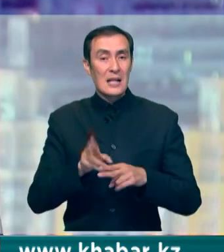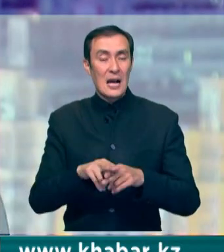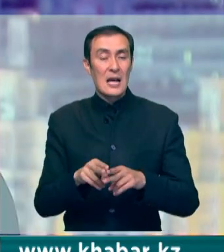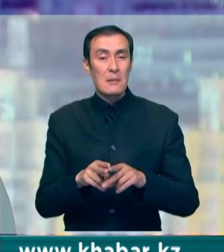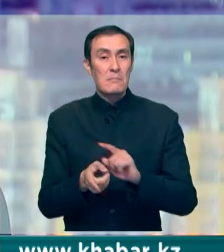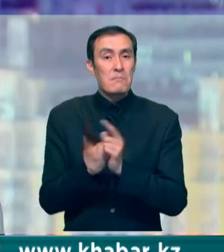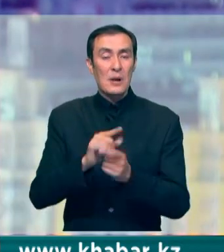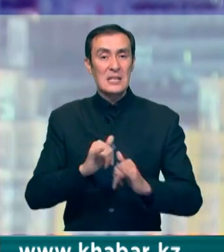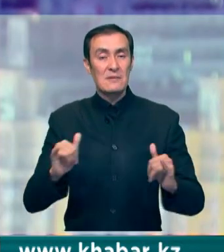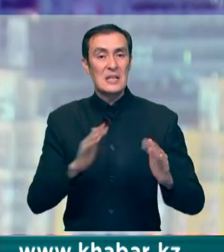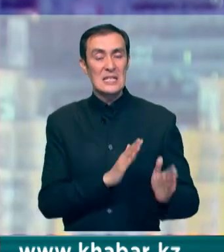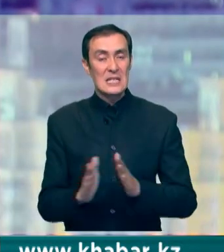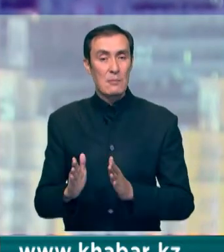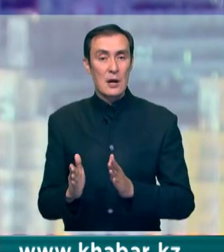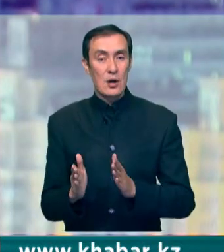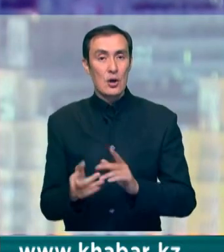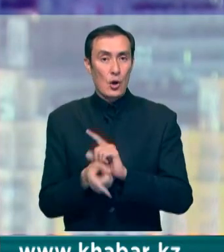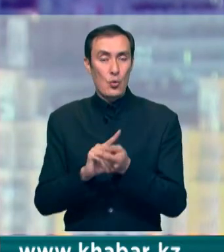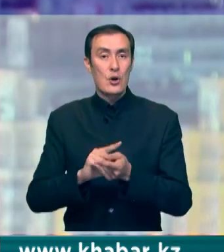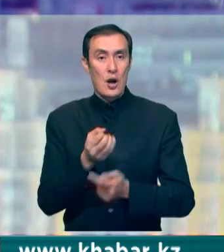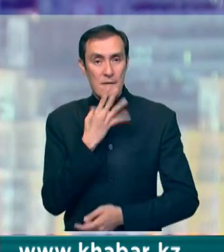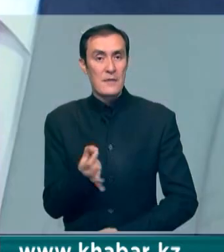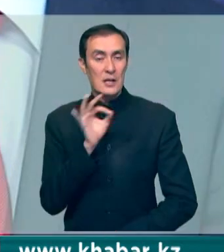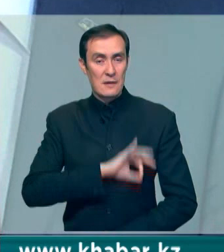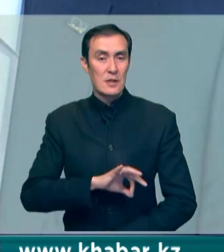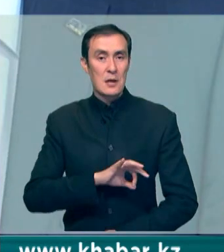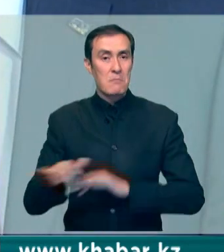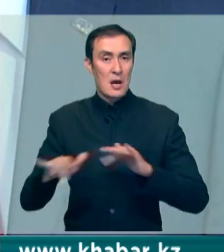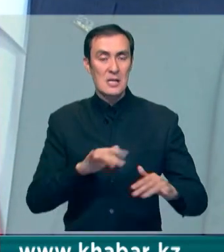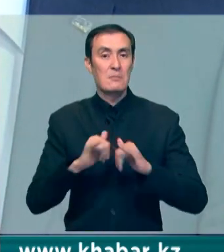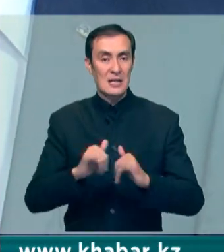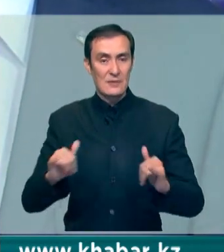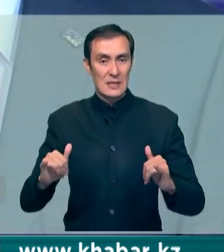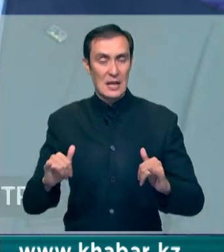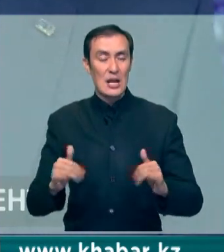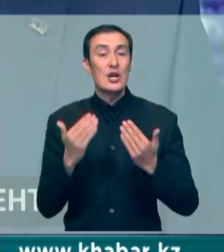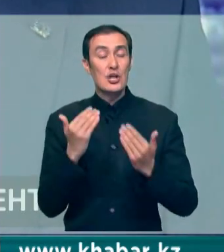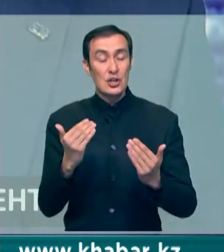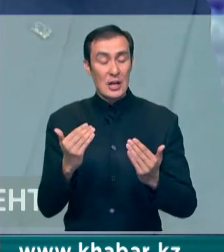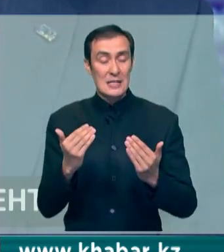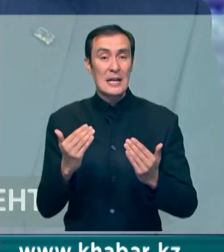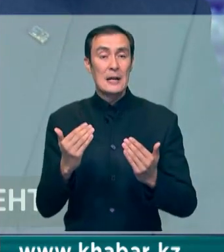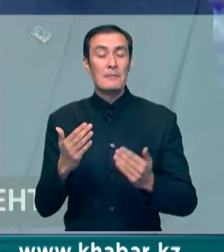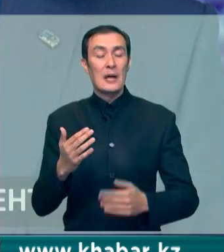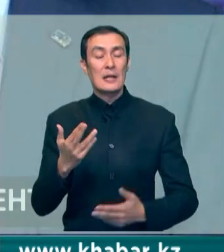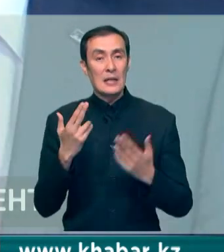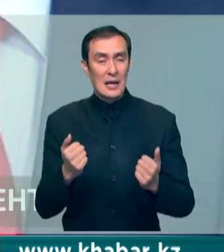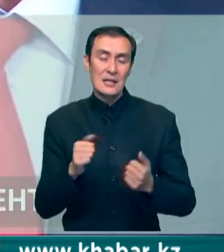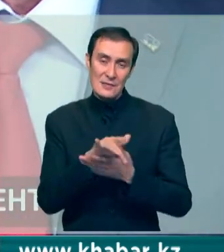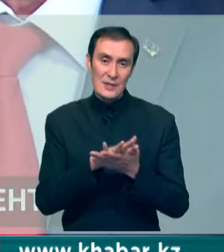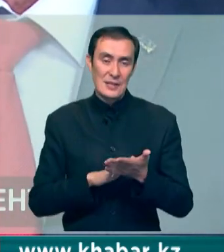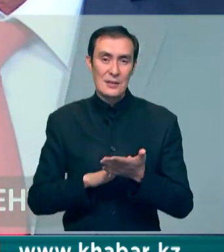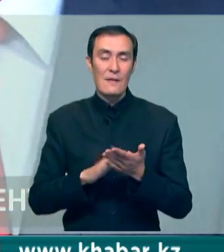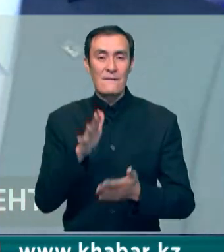приобрела такой динамичный эффективный механизм развития пойди к вич и извините